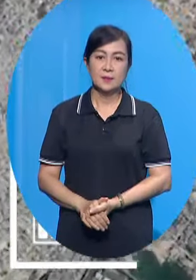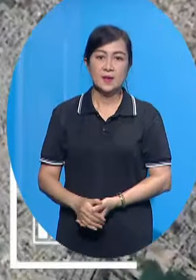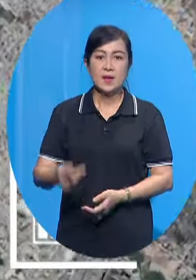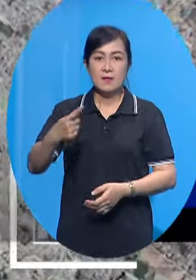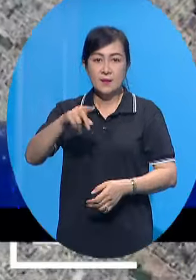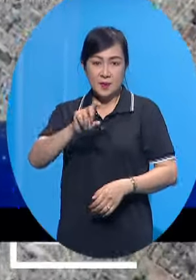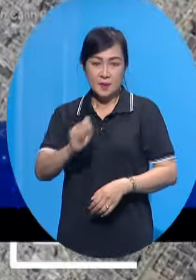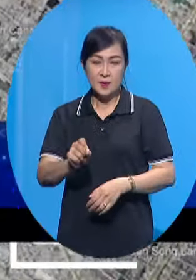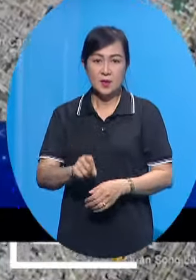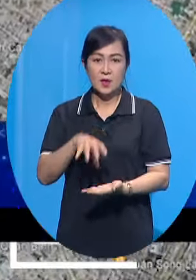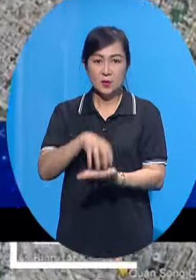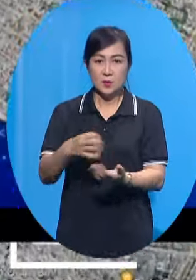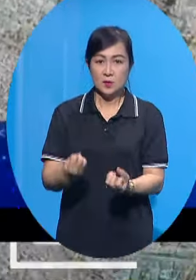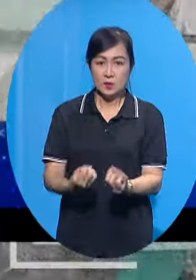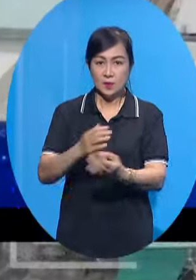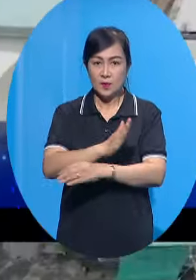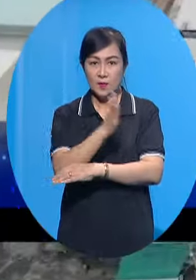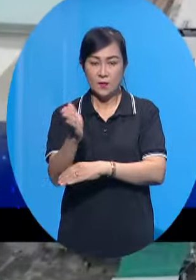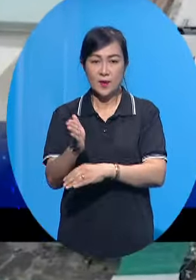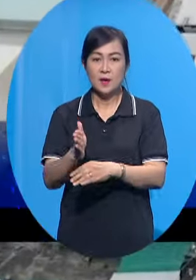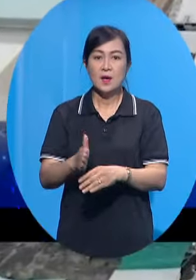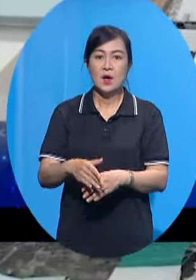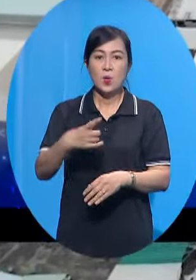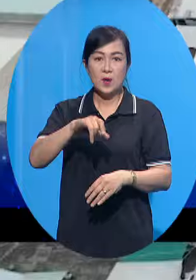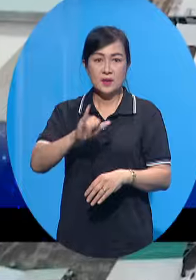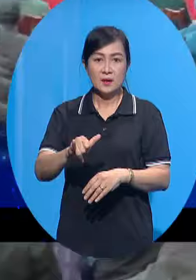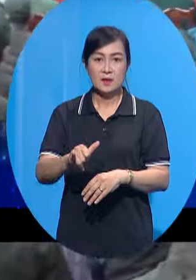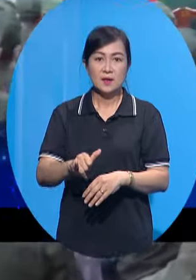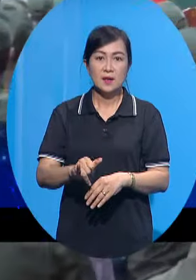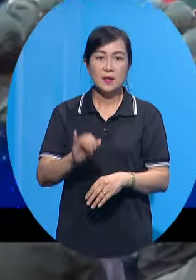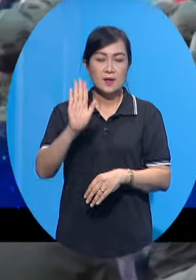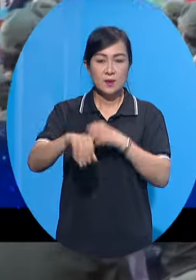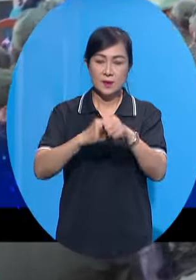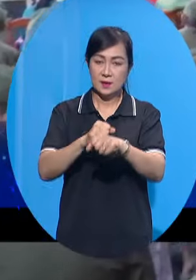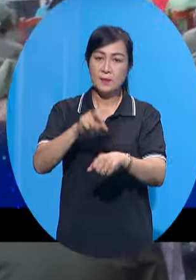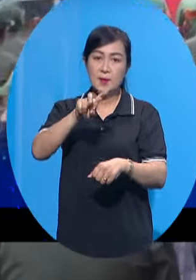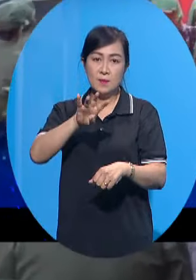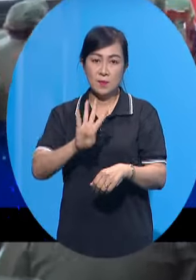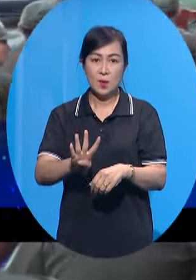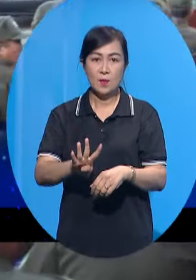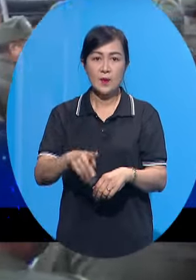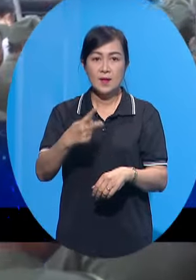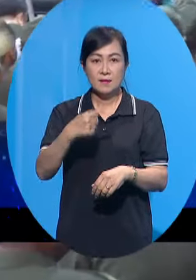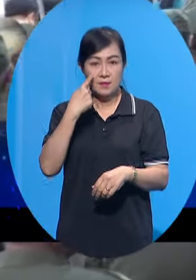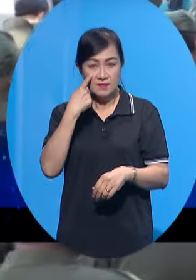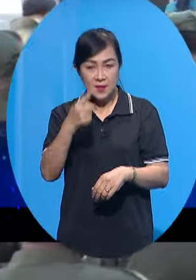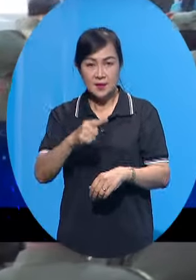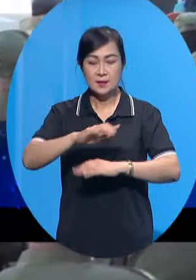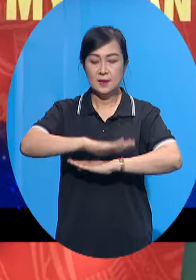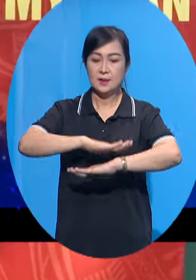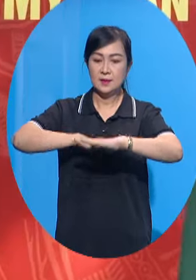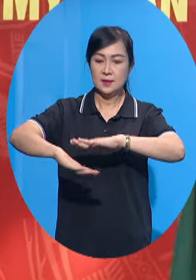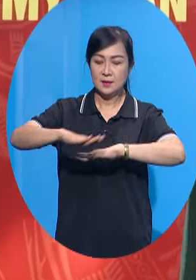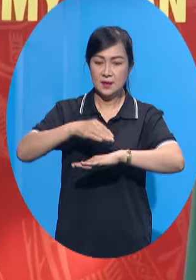Phường 10 là một trong những địa bàn sôi động phát triển thương mại sầm uất của quận 6. Ngay từ đầu năm 2024, Ủy ban Nhân dân phường xác định việc xây